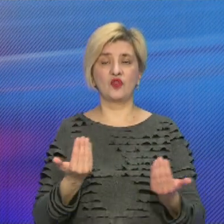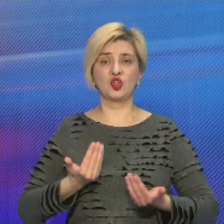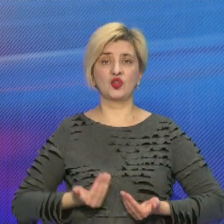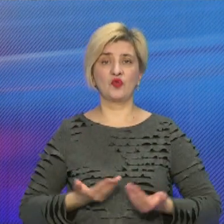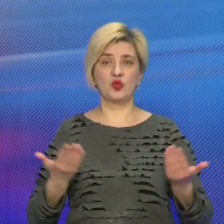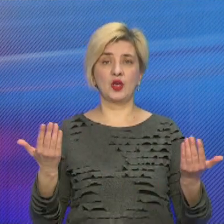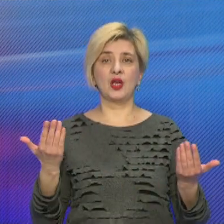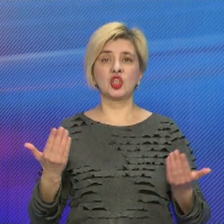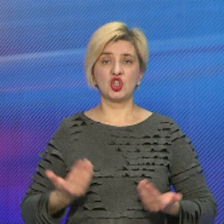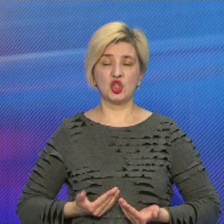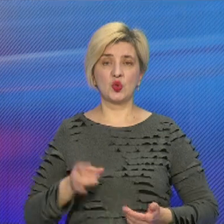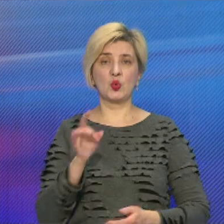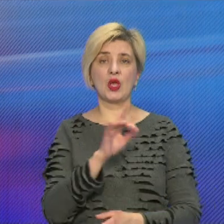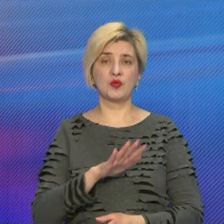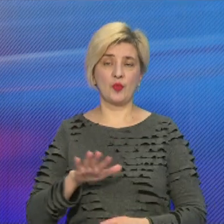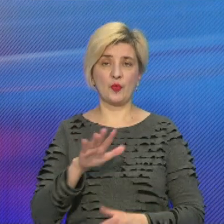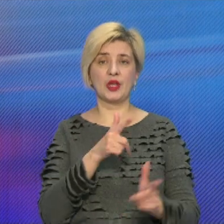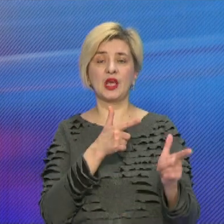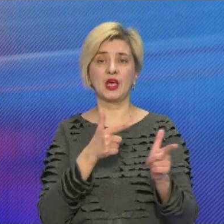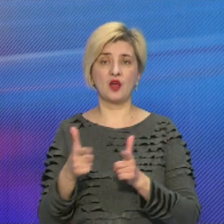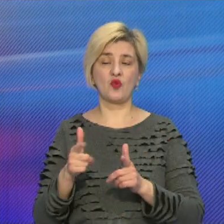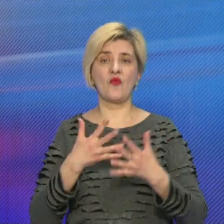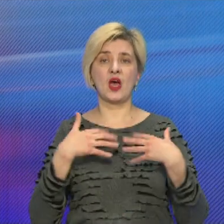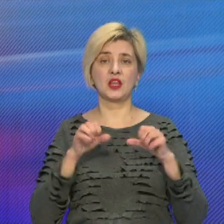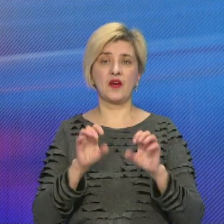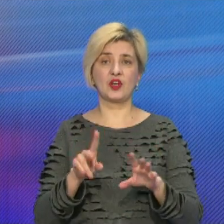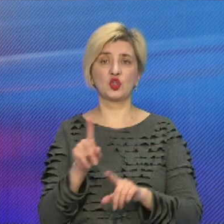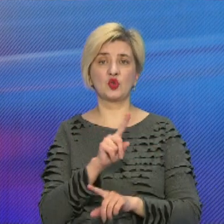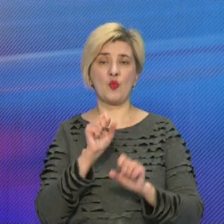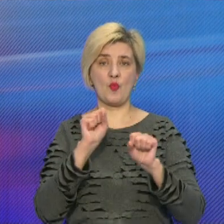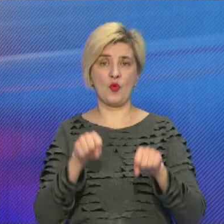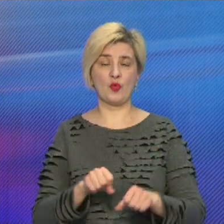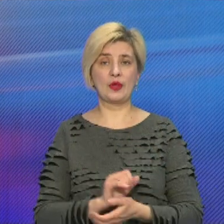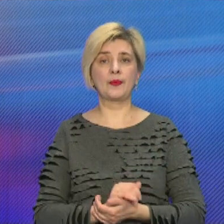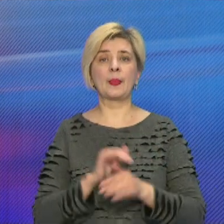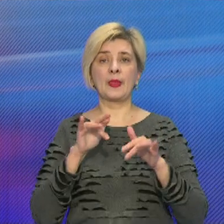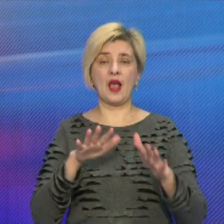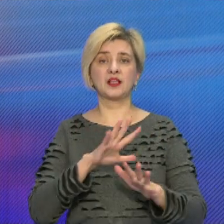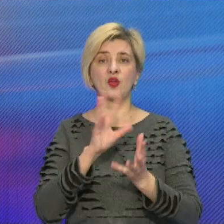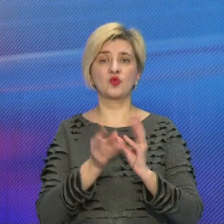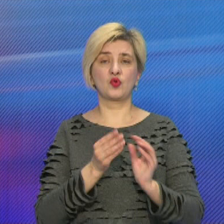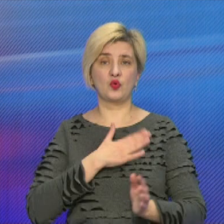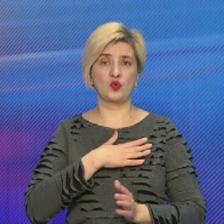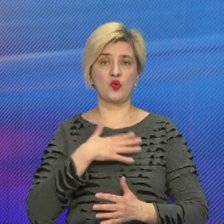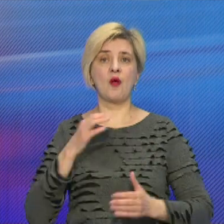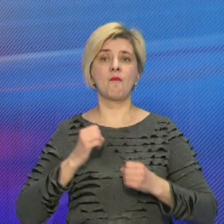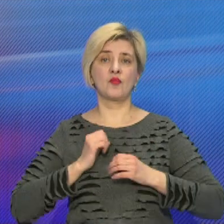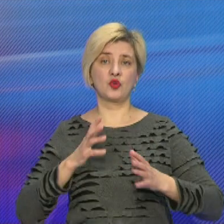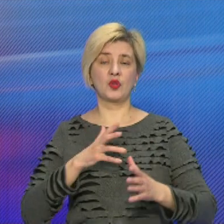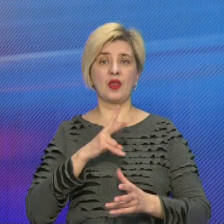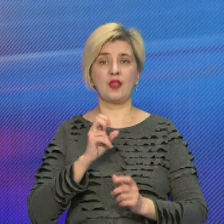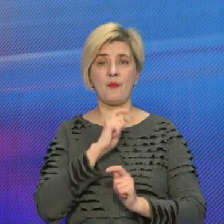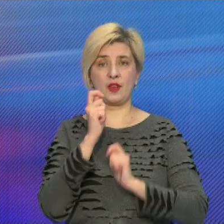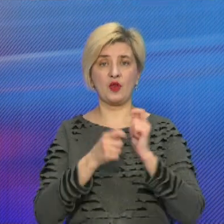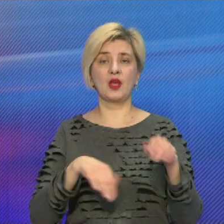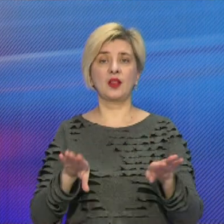жизнью республики и готовы отдавать то, что могут. Акция «До сей души» щедрая на подарунки. Таким одноместника